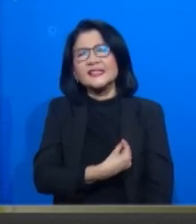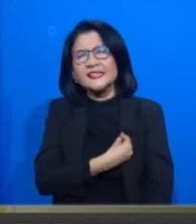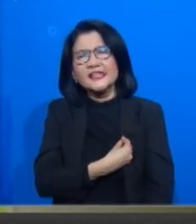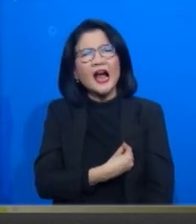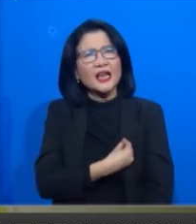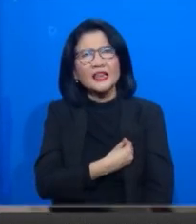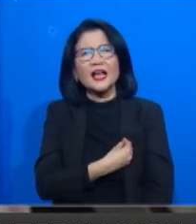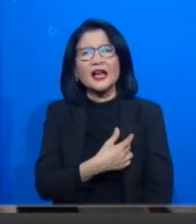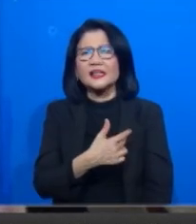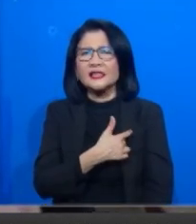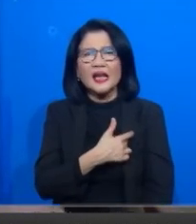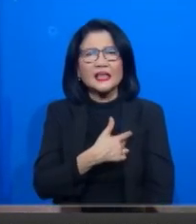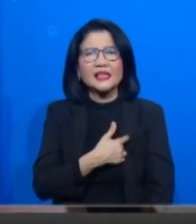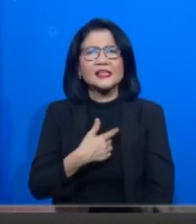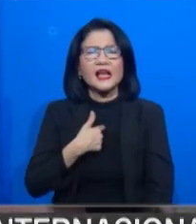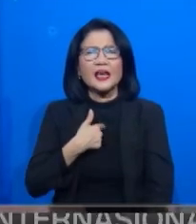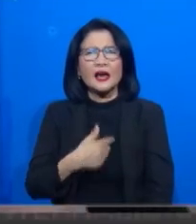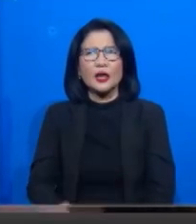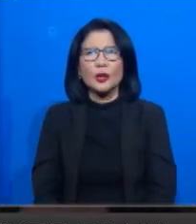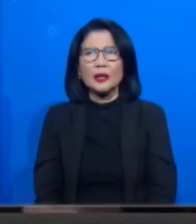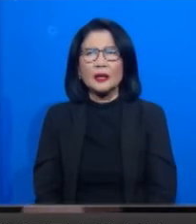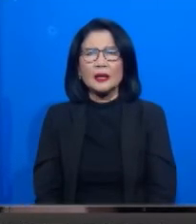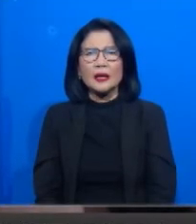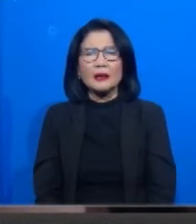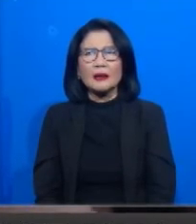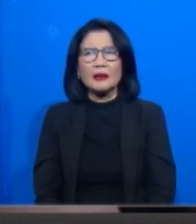Sakit hati dia nanti ibu jatuh nanti.